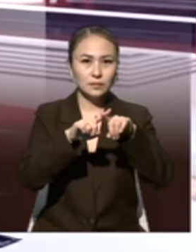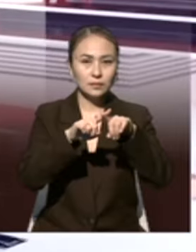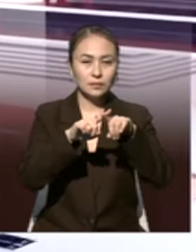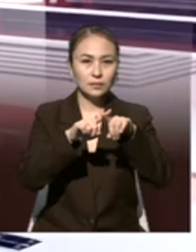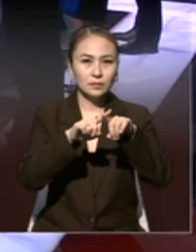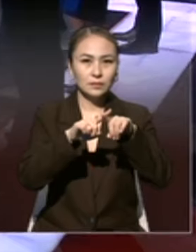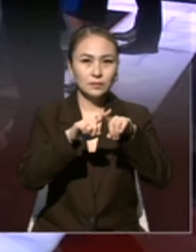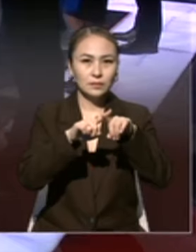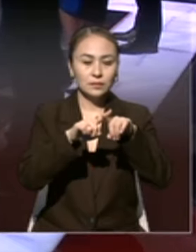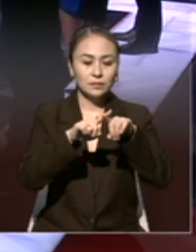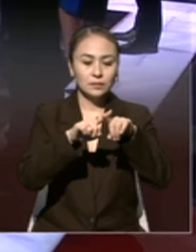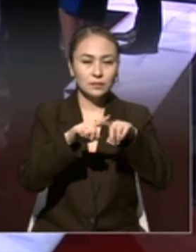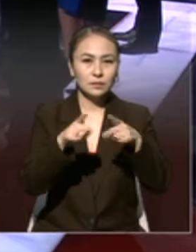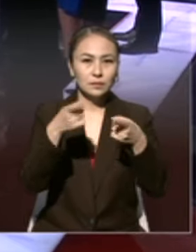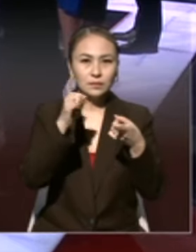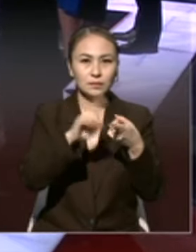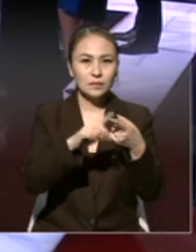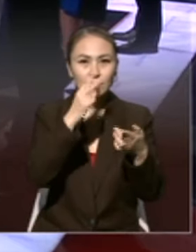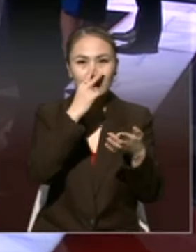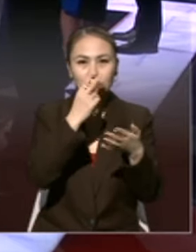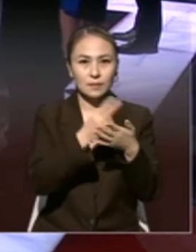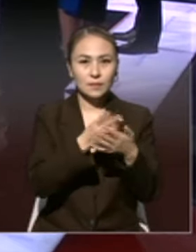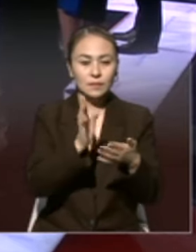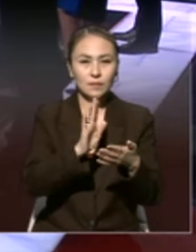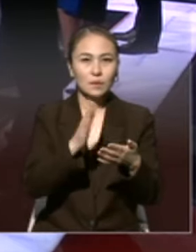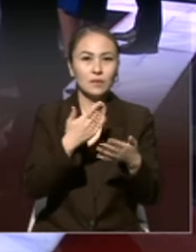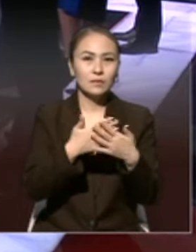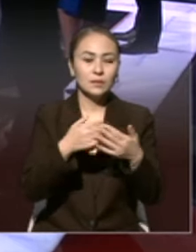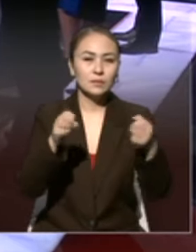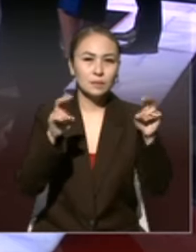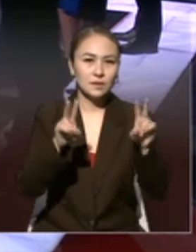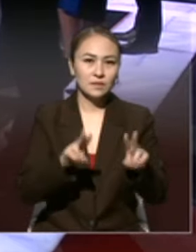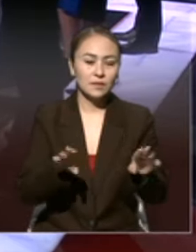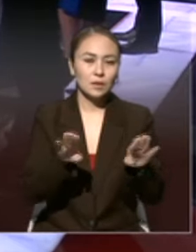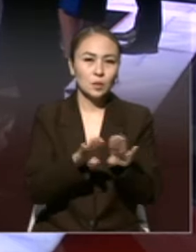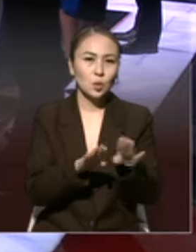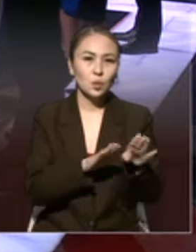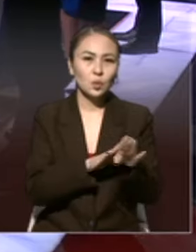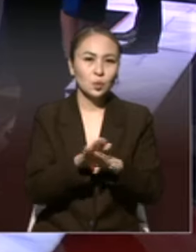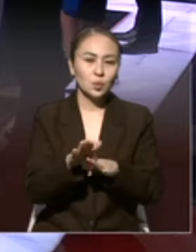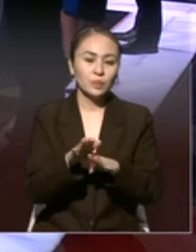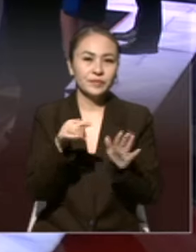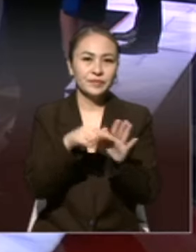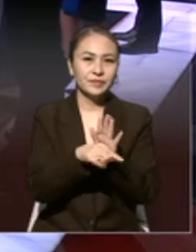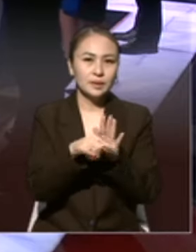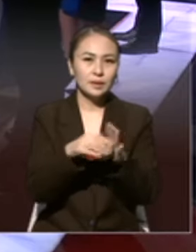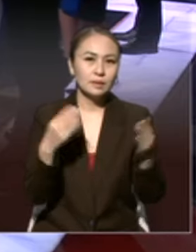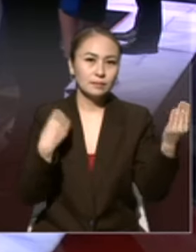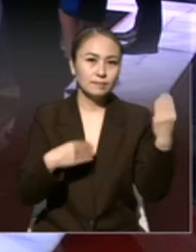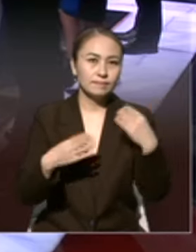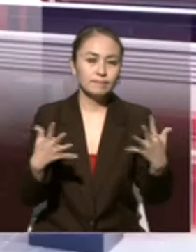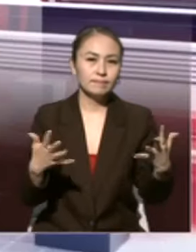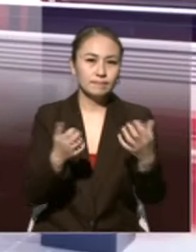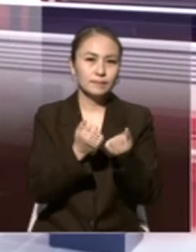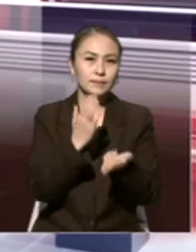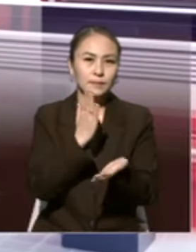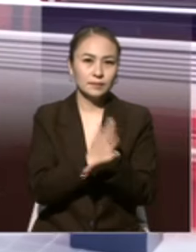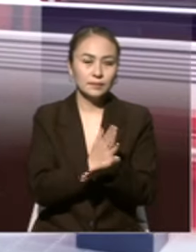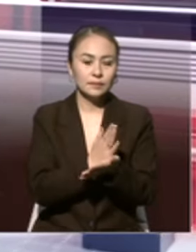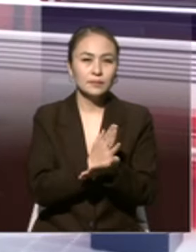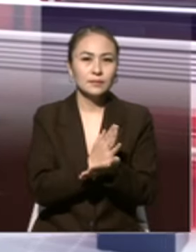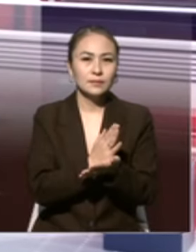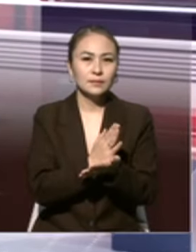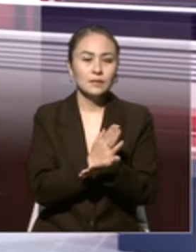техникалары бар. Бірақ соған қарамастан, мысалы өрт сөндіру қызметі мамандары да сол жерде толығымен соның ішінде арнайы киіммен құтқару операциясын жүргізіп жатыр. Ал